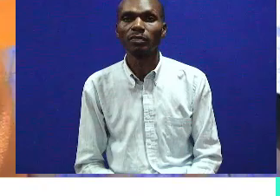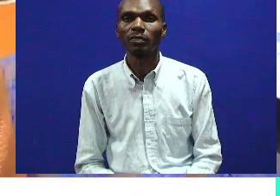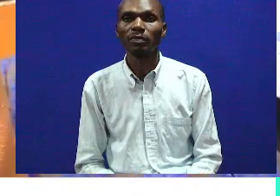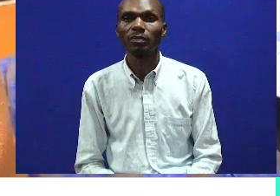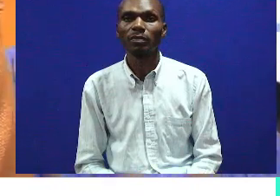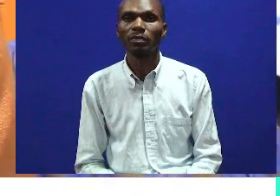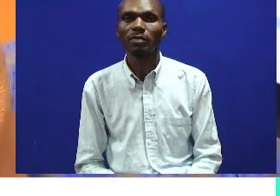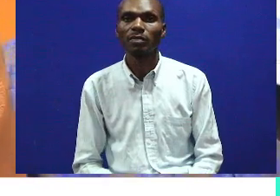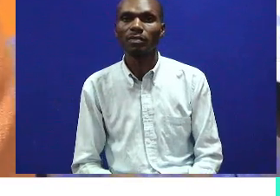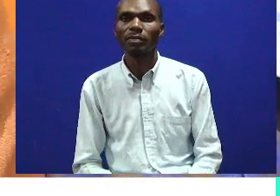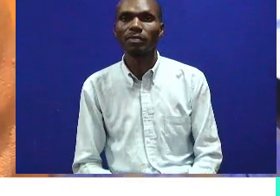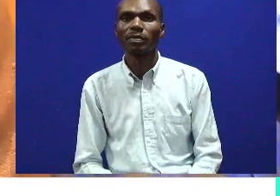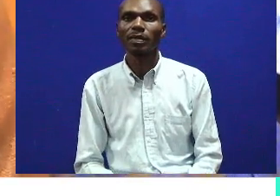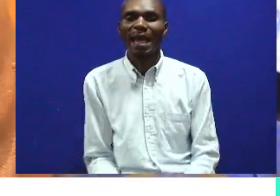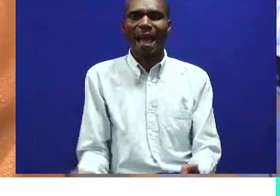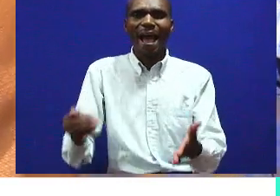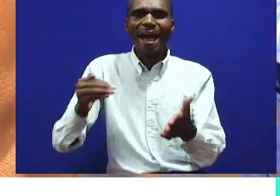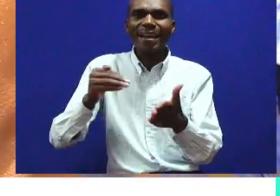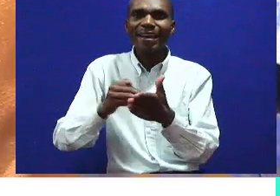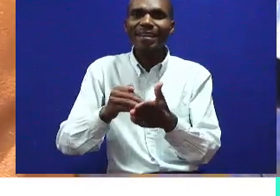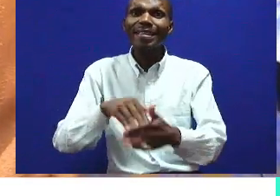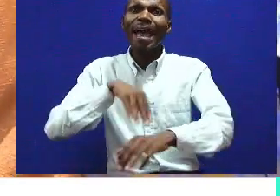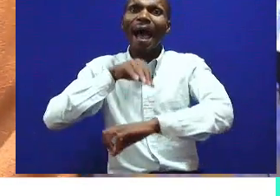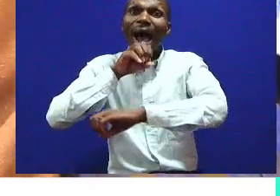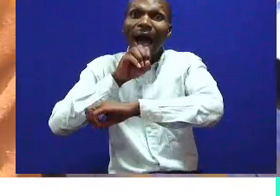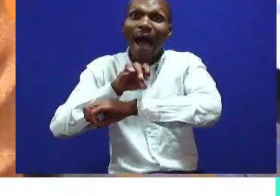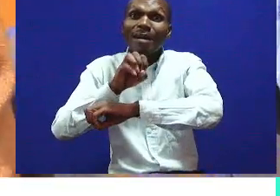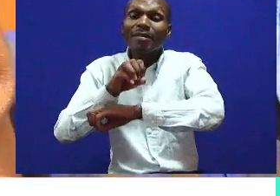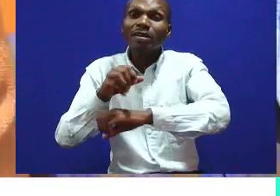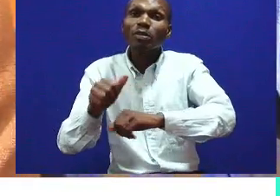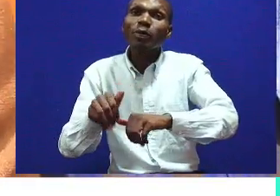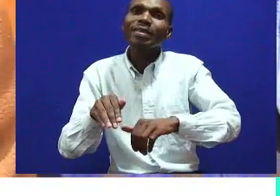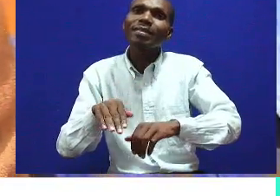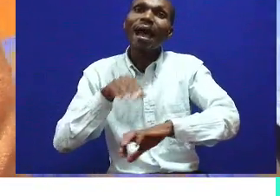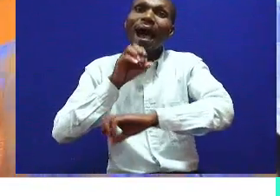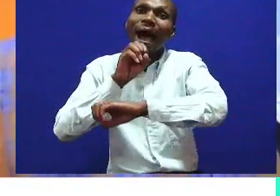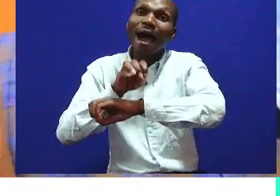and therefore that is an advice e okuno